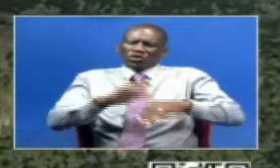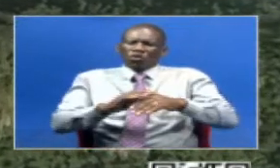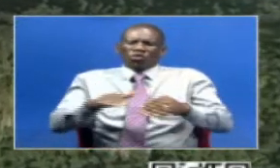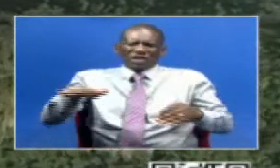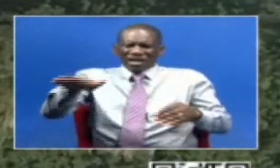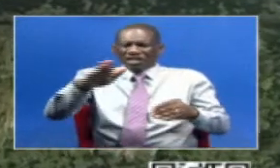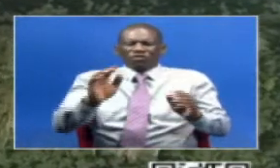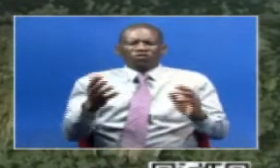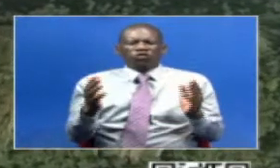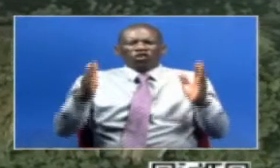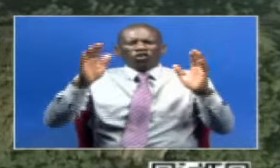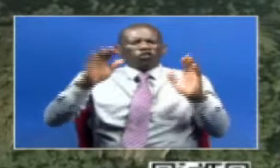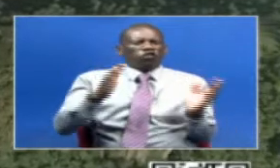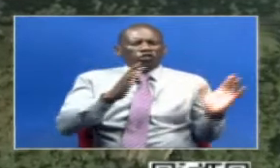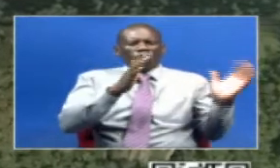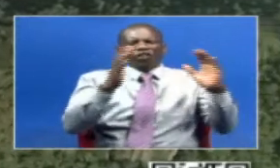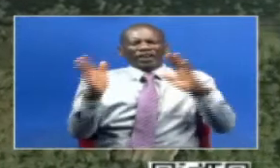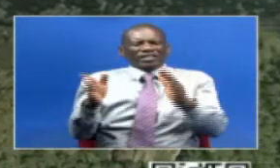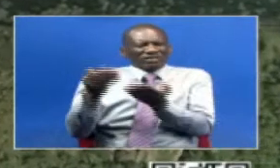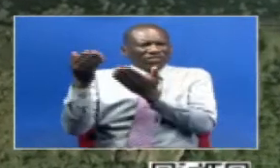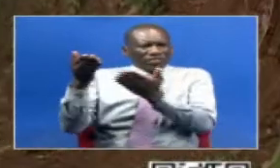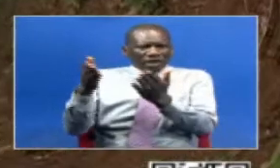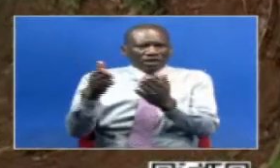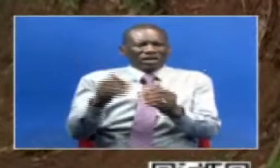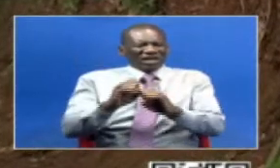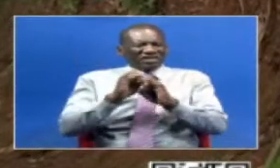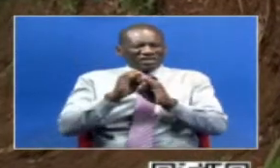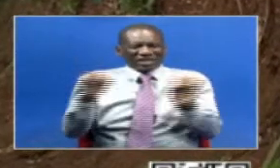misitu iliyonawiri, bila shaka hewa safi.